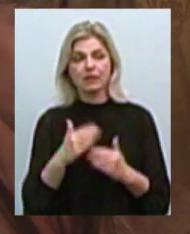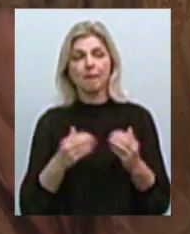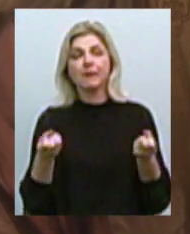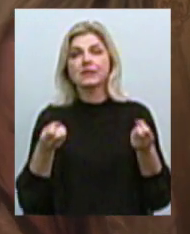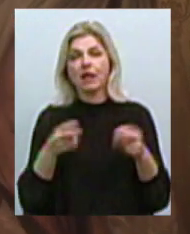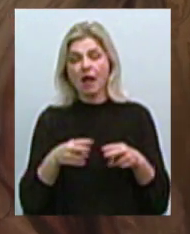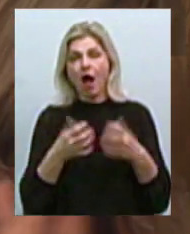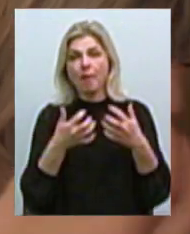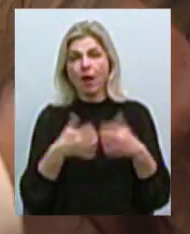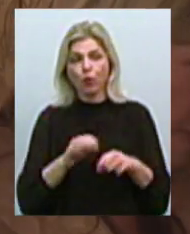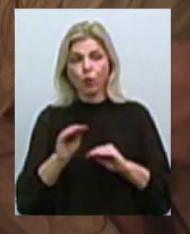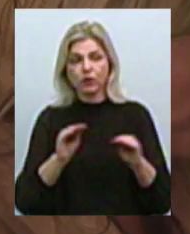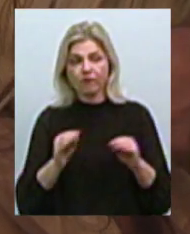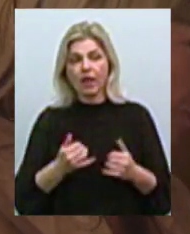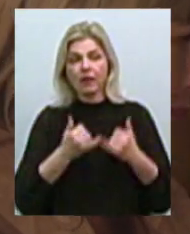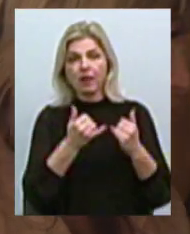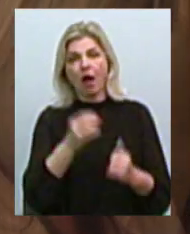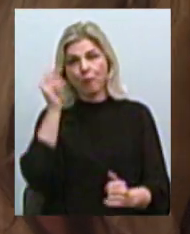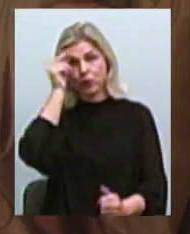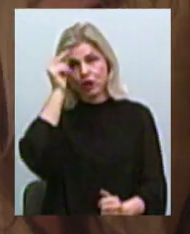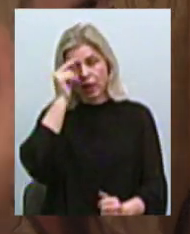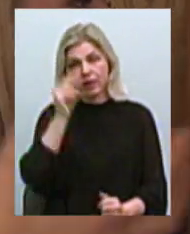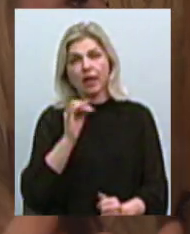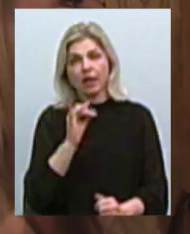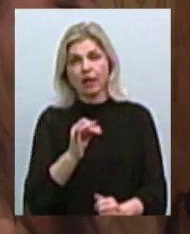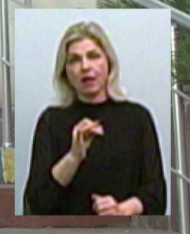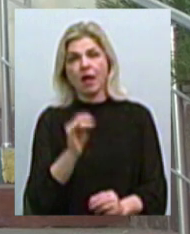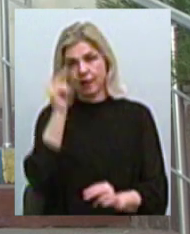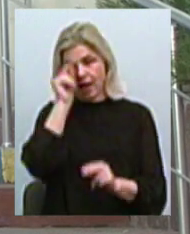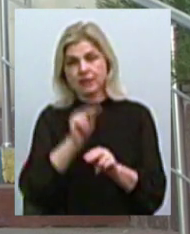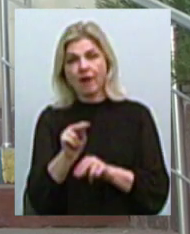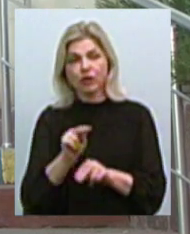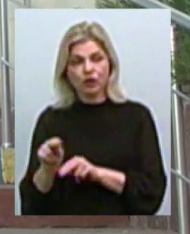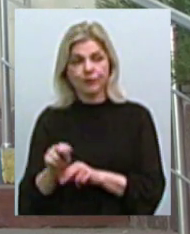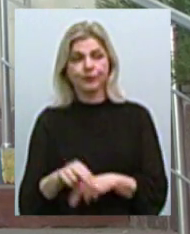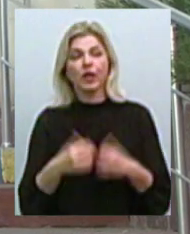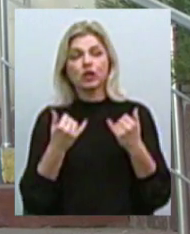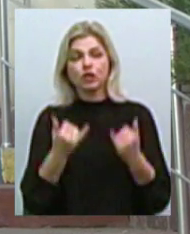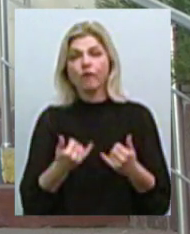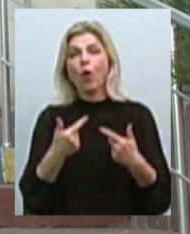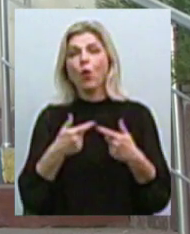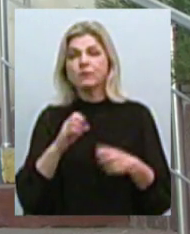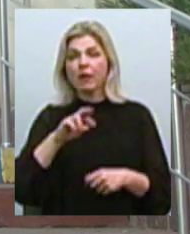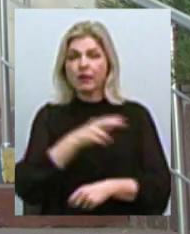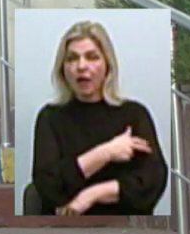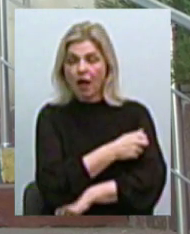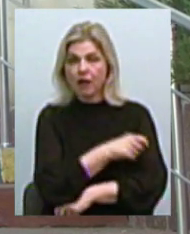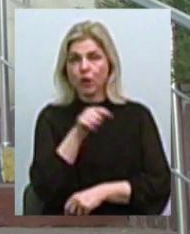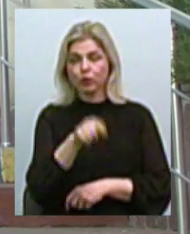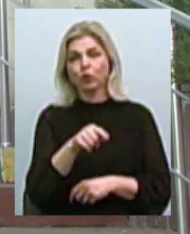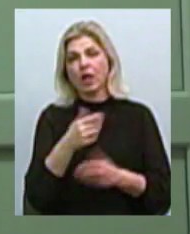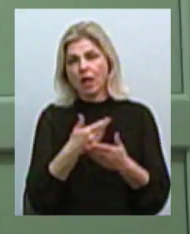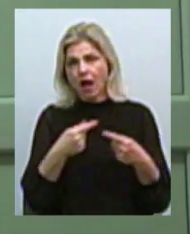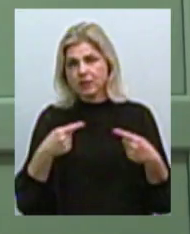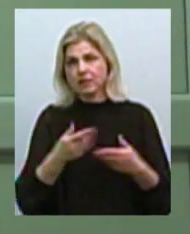высокоспециализированном оборудовании для обучения і наставничества. Щороку у госпіталі обслуговують близько 5 тисяч ветеранів різних